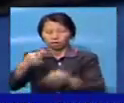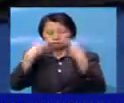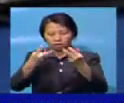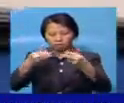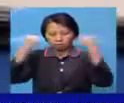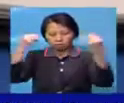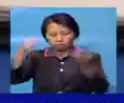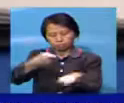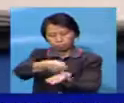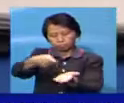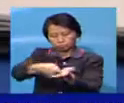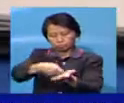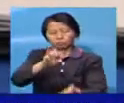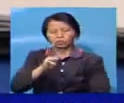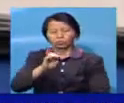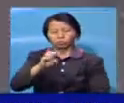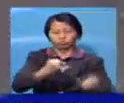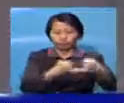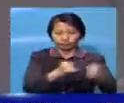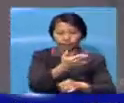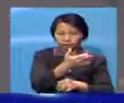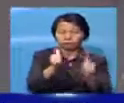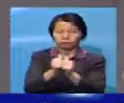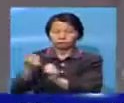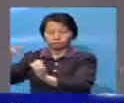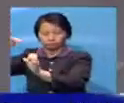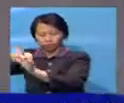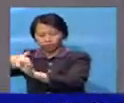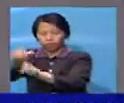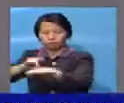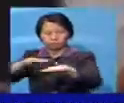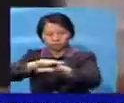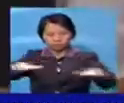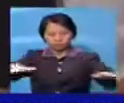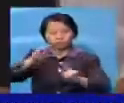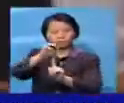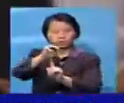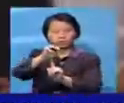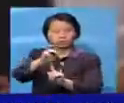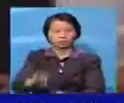menandatangani memorandum persefahaman antara Jabatan Perikanan dengan Petronas di Dataran Marang.